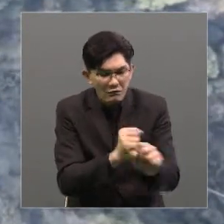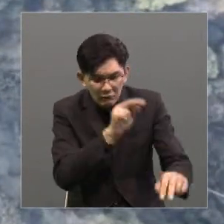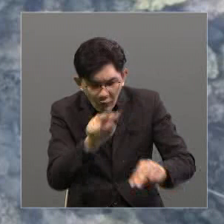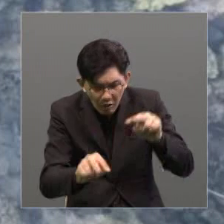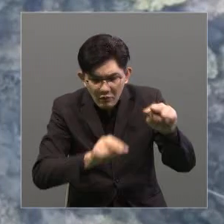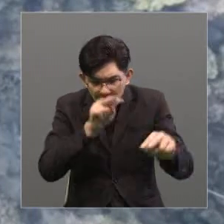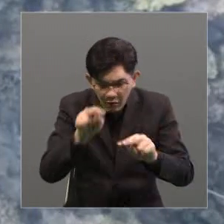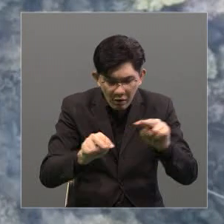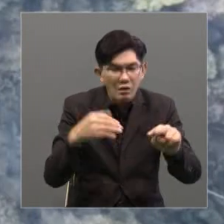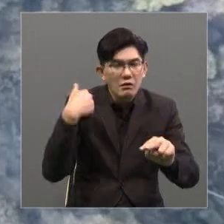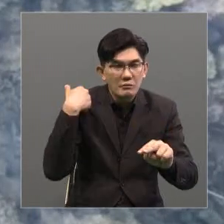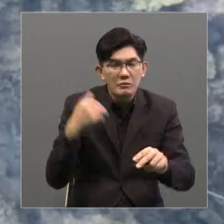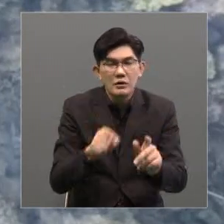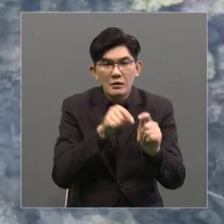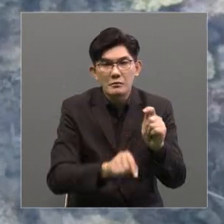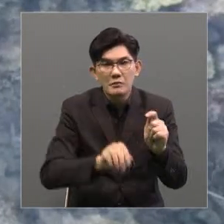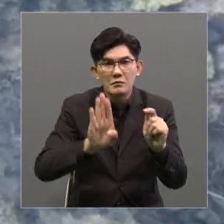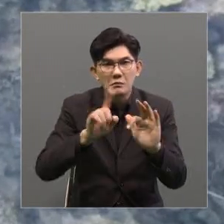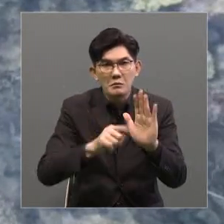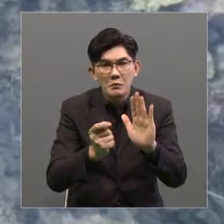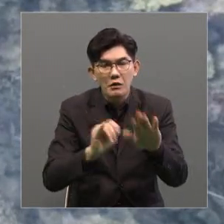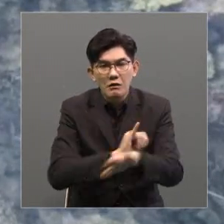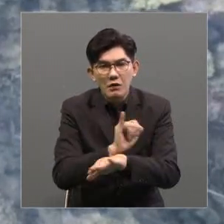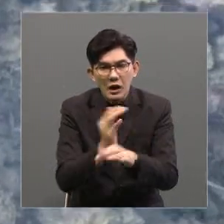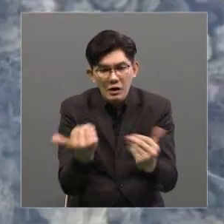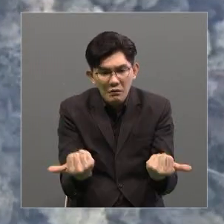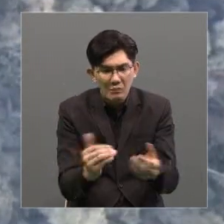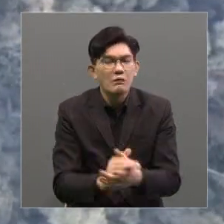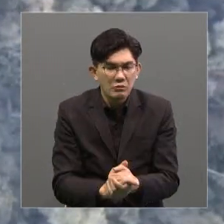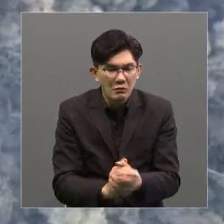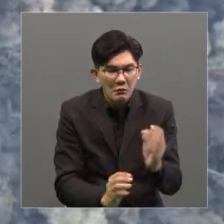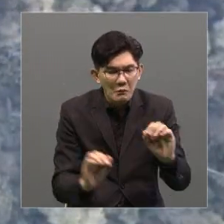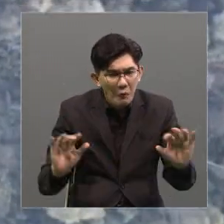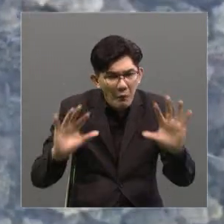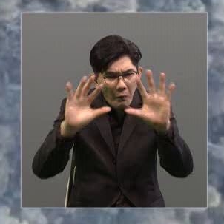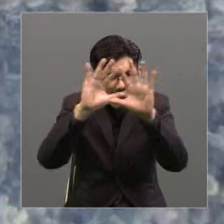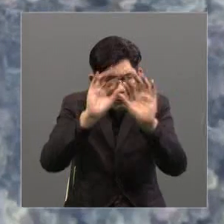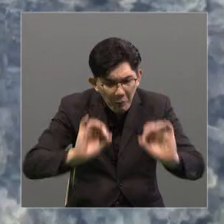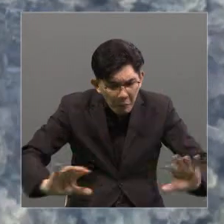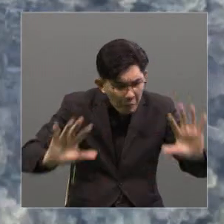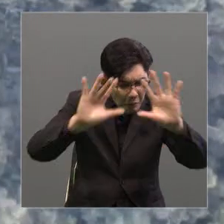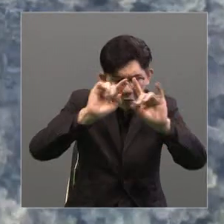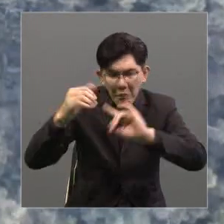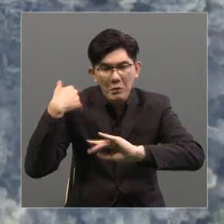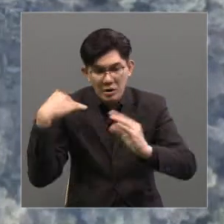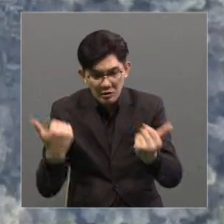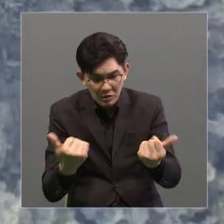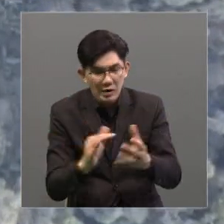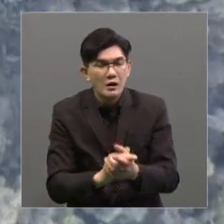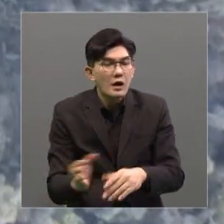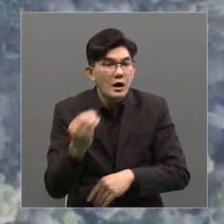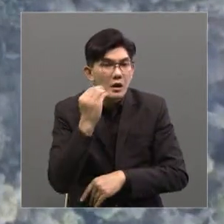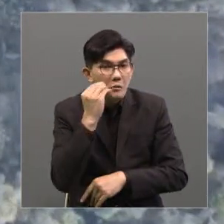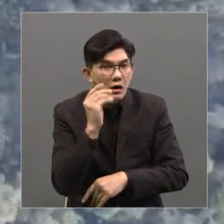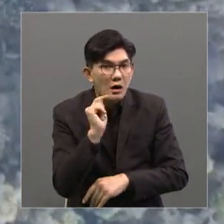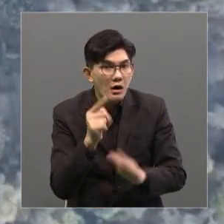มไฟป่าในพื้นที่ที่อำเภอบ่อไร่ให้อยู่ในวงจำกัดแต่ว่ากลุ่มควันที่มันเกิดขึ้นในขณะนี้อย่างเช่นที่บ้านทับทิมสยาม